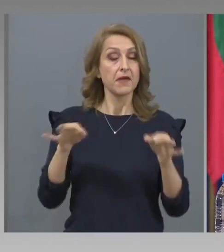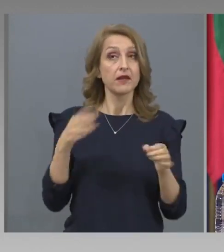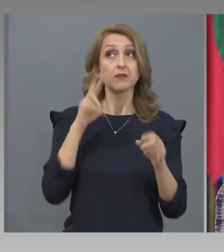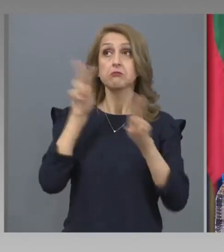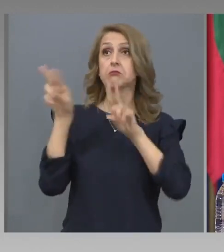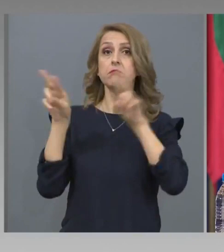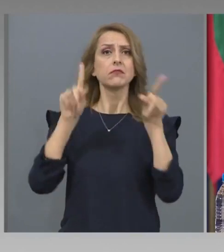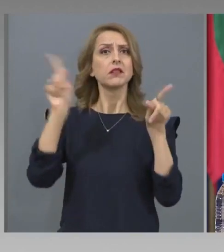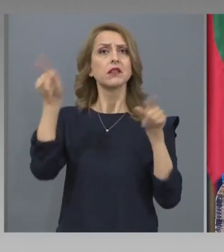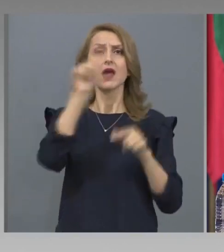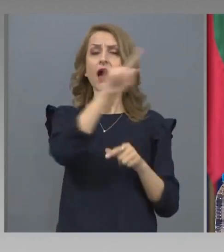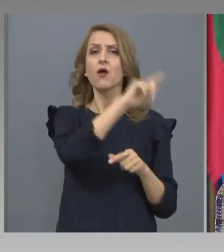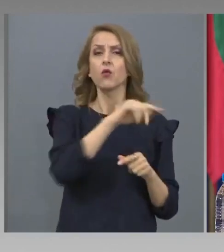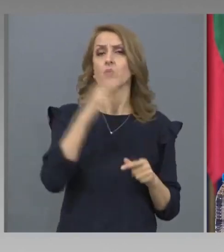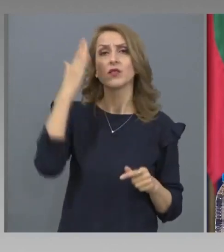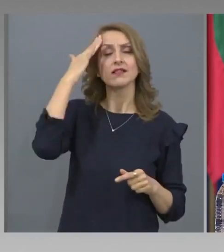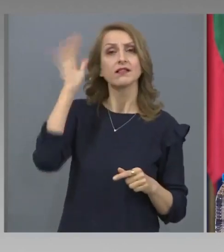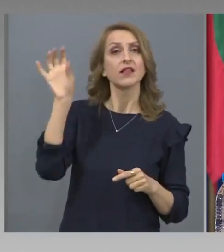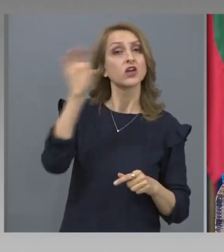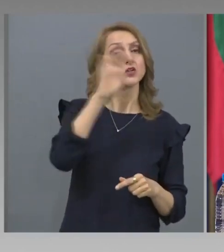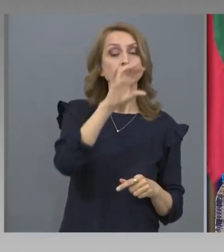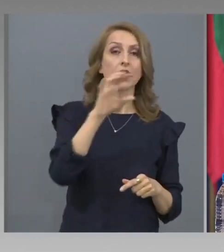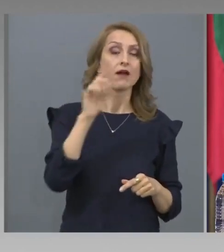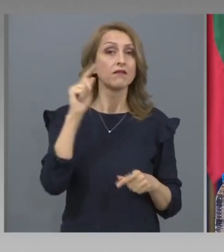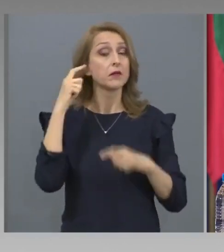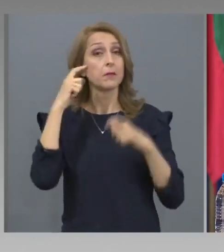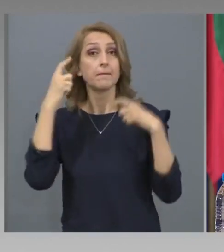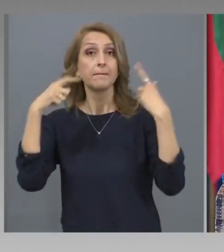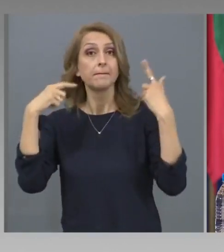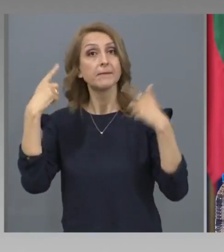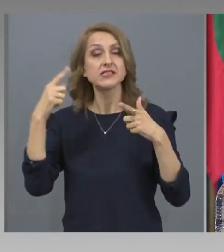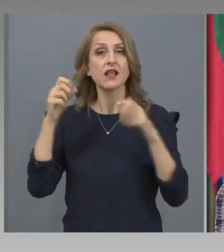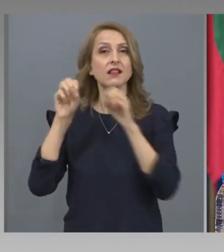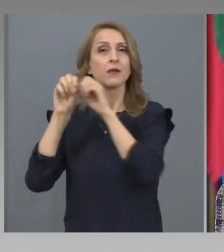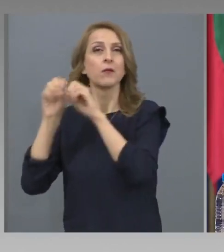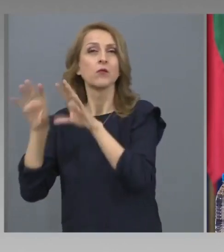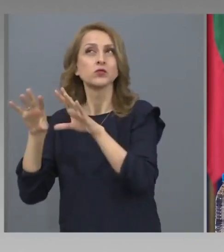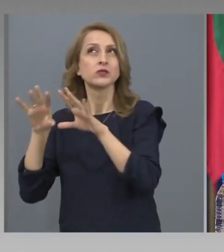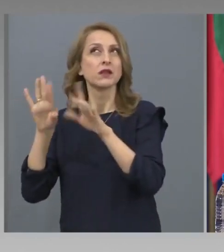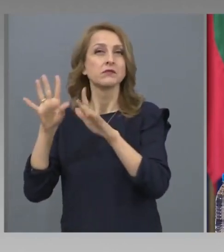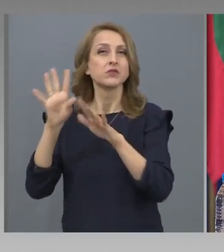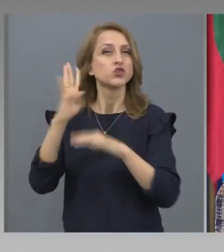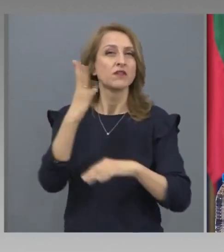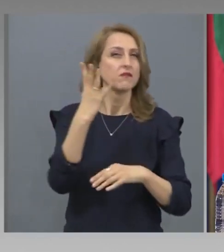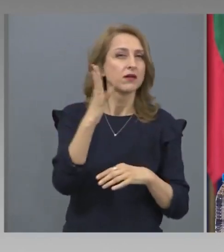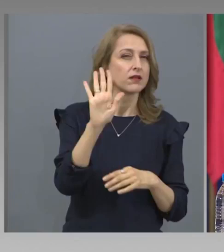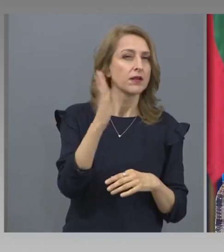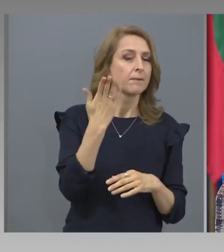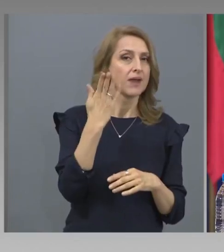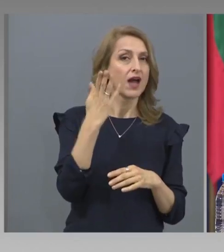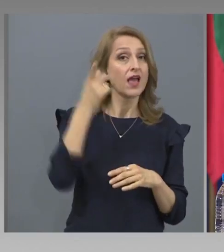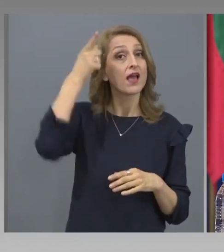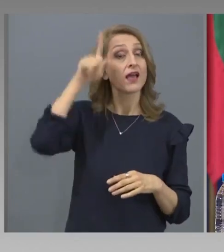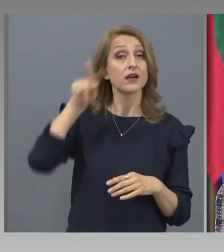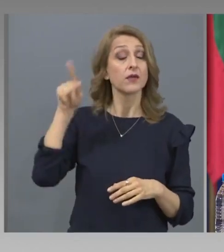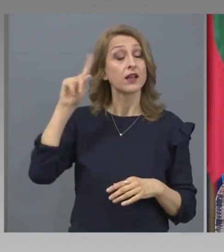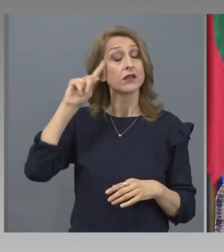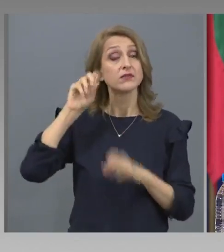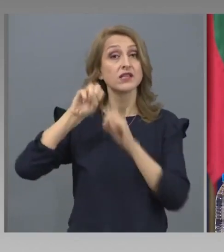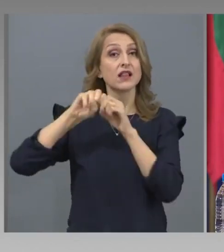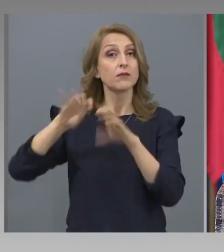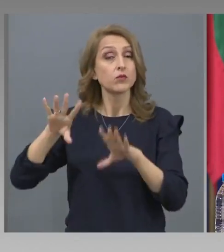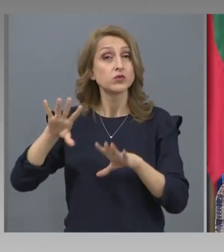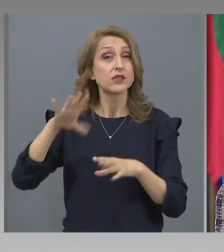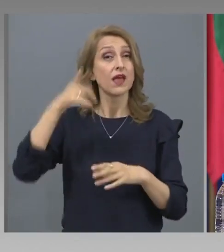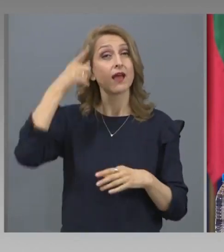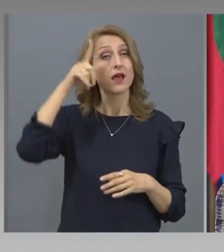държави в Европа мислят да пуснат от 4 май, мисля, че беше Германия, Австрия.